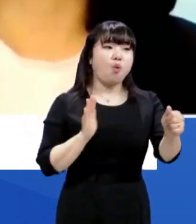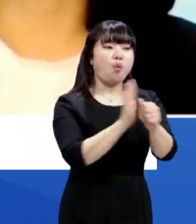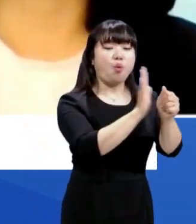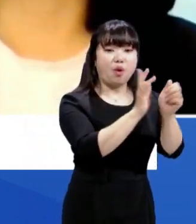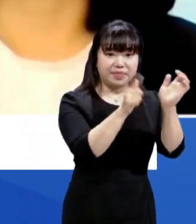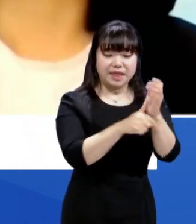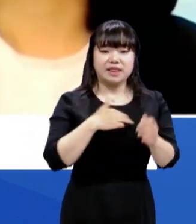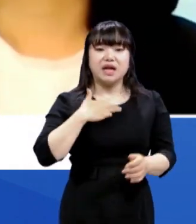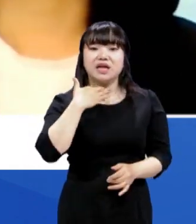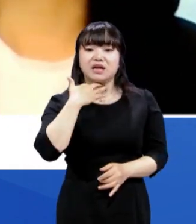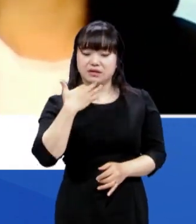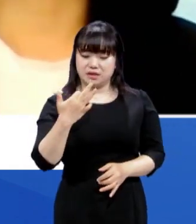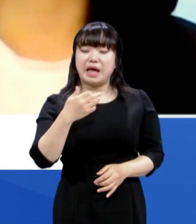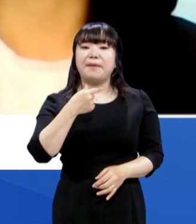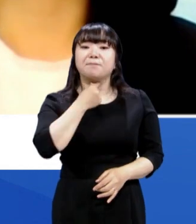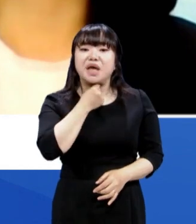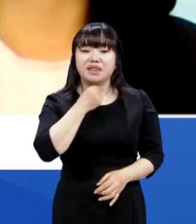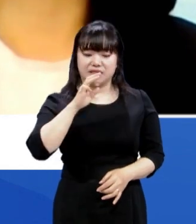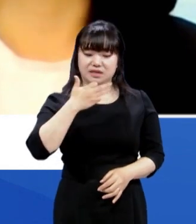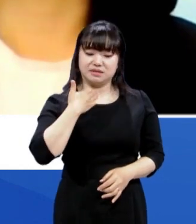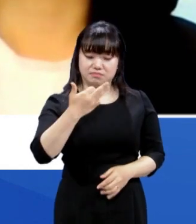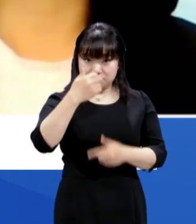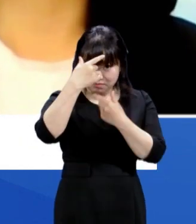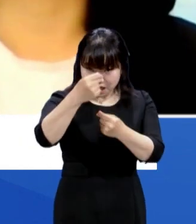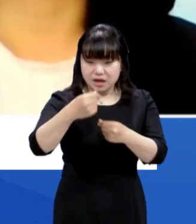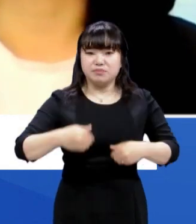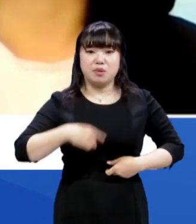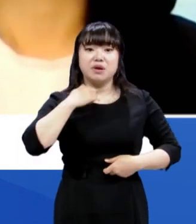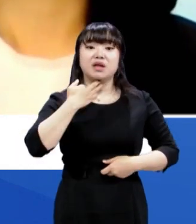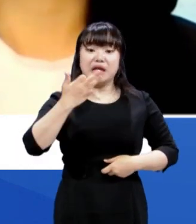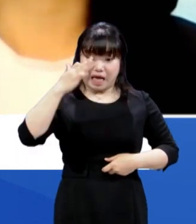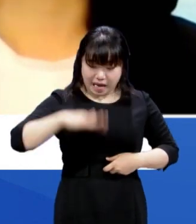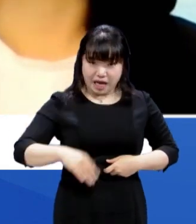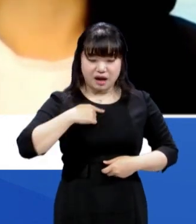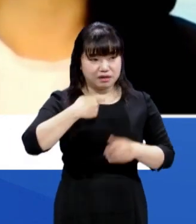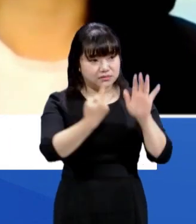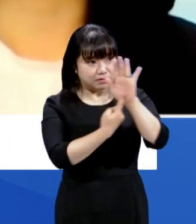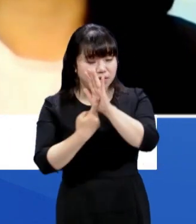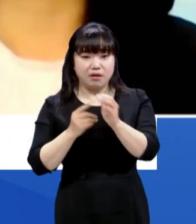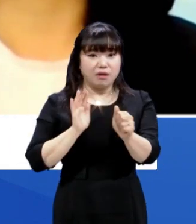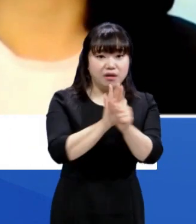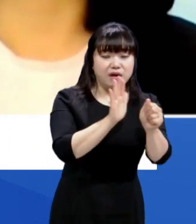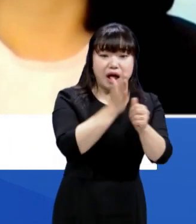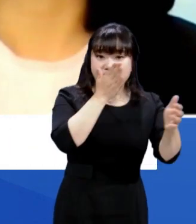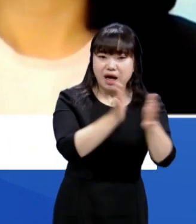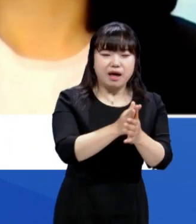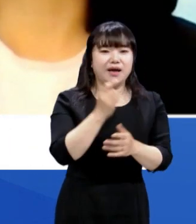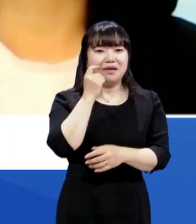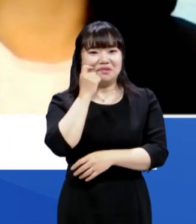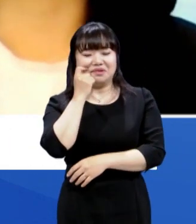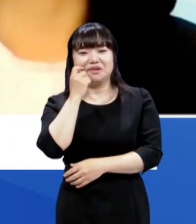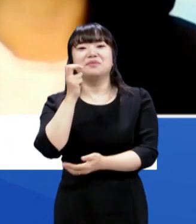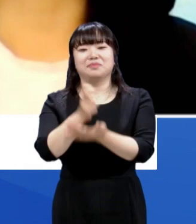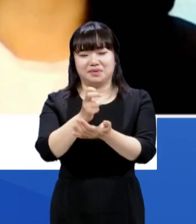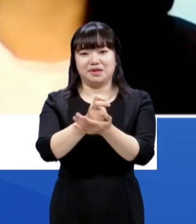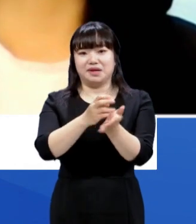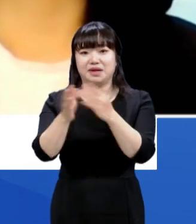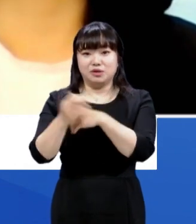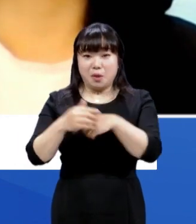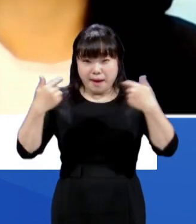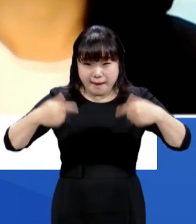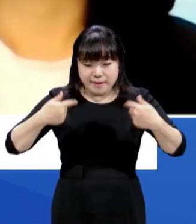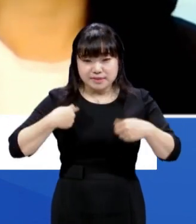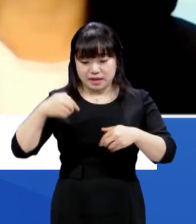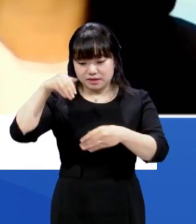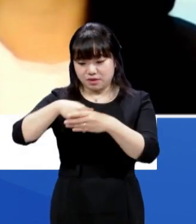선거관리 위원회 에서는 각 후보자들의 유튜브나 sns 그리고 각 언론사들의 게시판 들을 상시적으로 모니터링